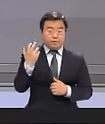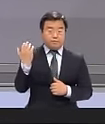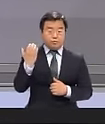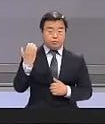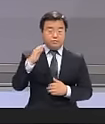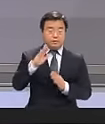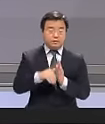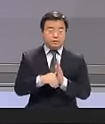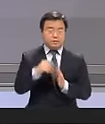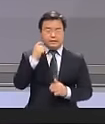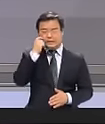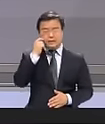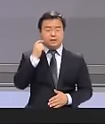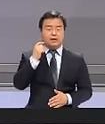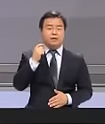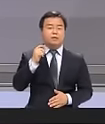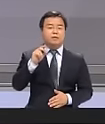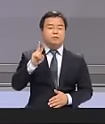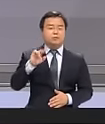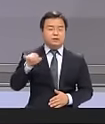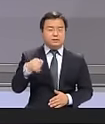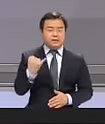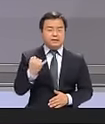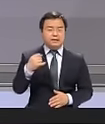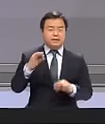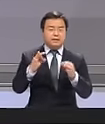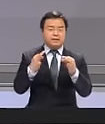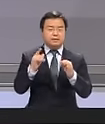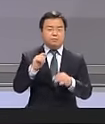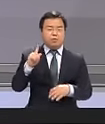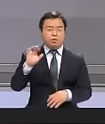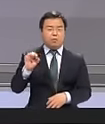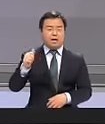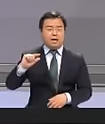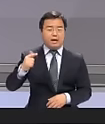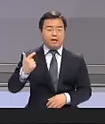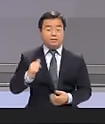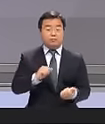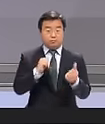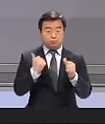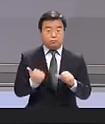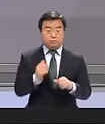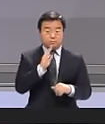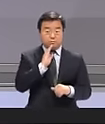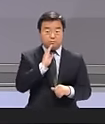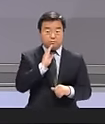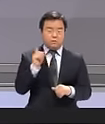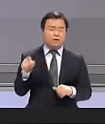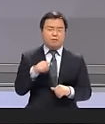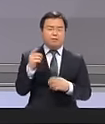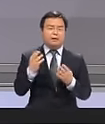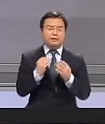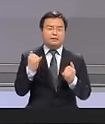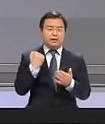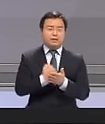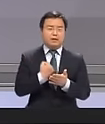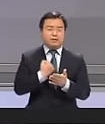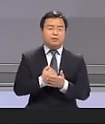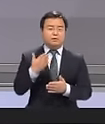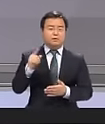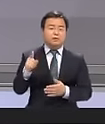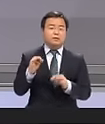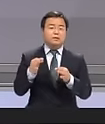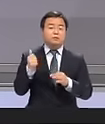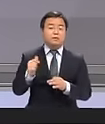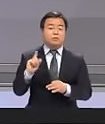네. 김광한 씨의 별세 소식이 들렸어요. 네. 굉장히 팬들이 안타까워했는데 네. 어떤 분이었는지 좀 소개를 해주실까요? 네.